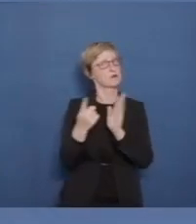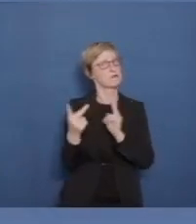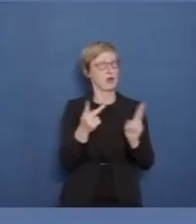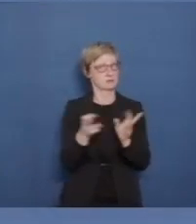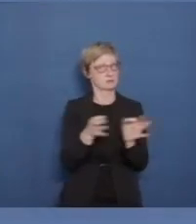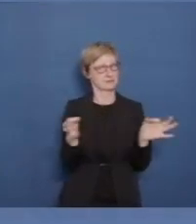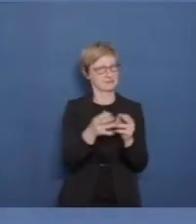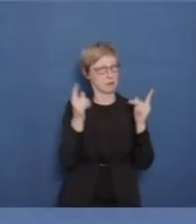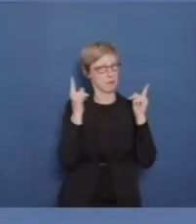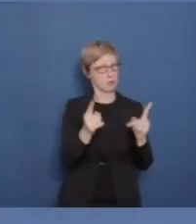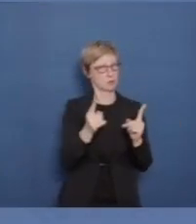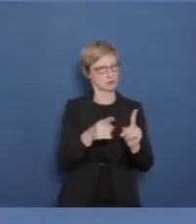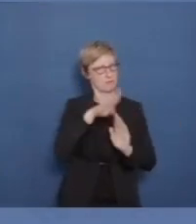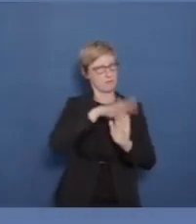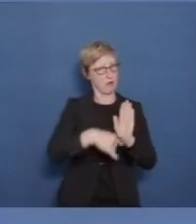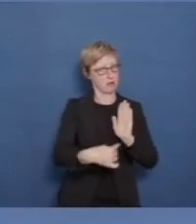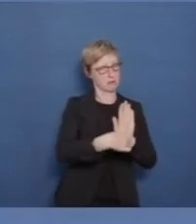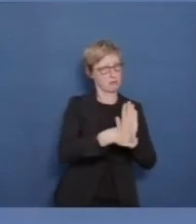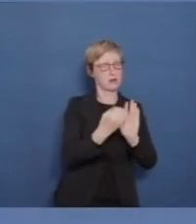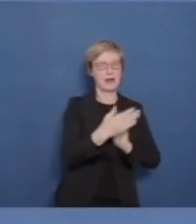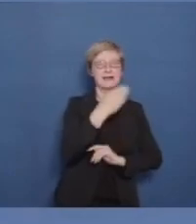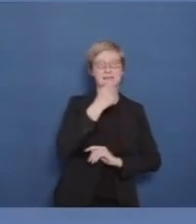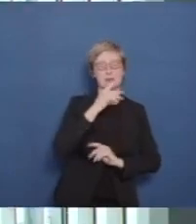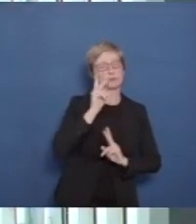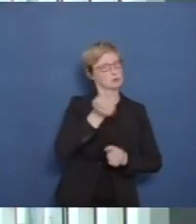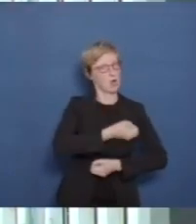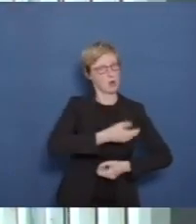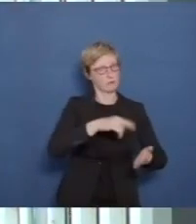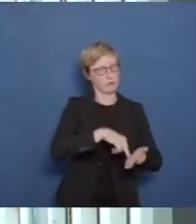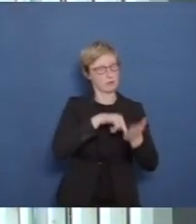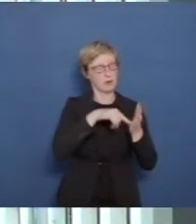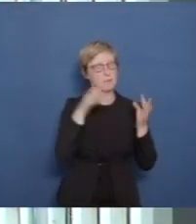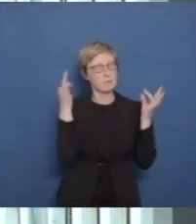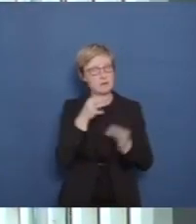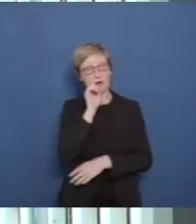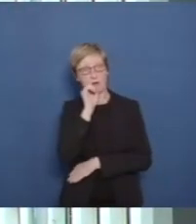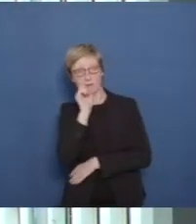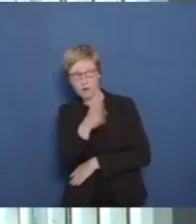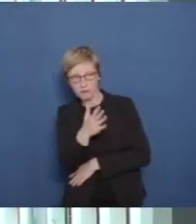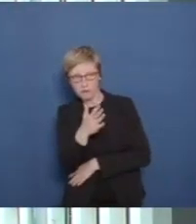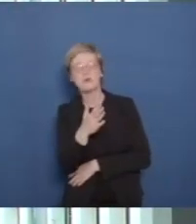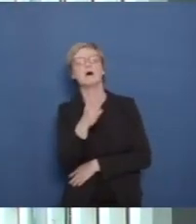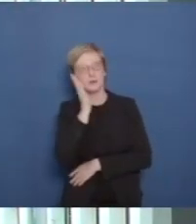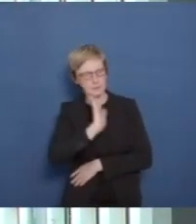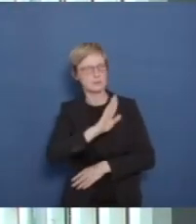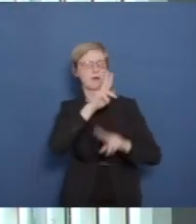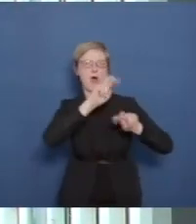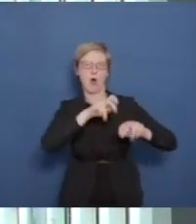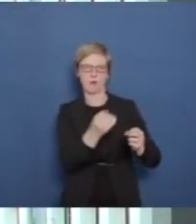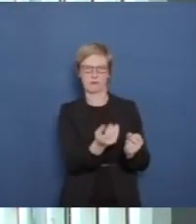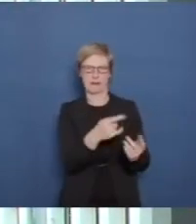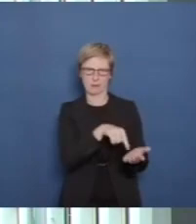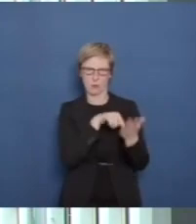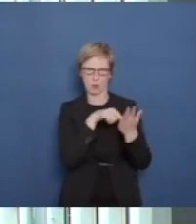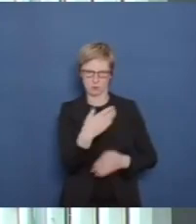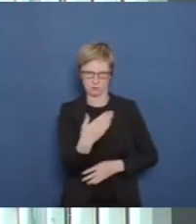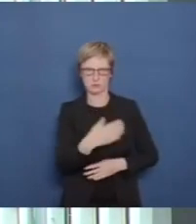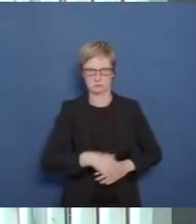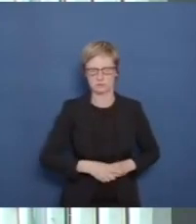dass Israel klar aufklärt, wenn Vorwürfe in dieser Hinsicht erhoben werden. Aber man muss ganz klar